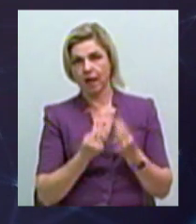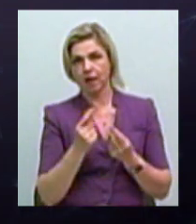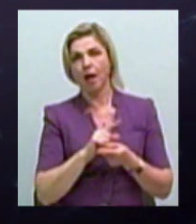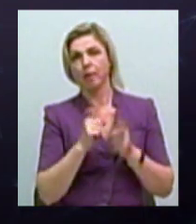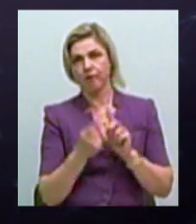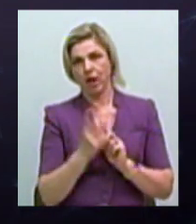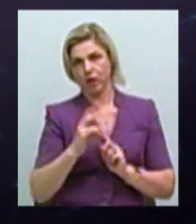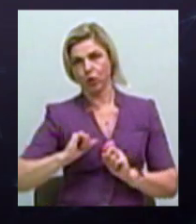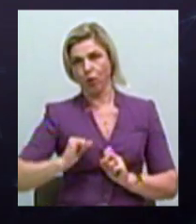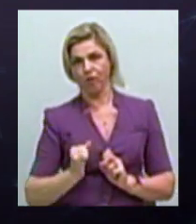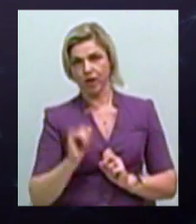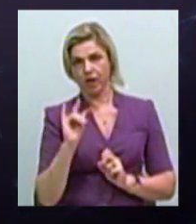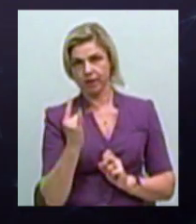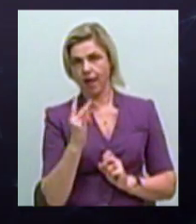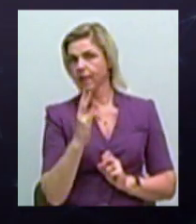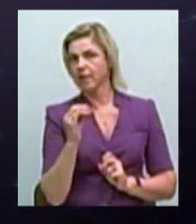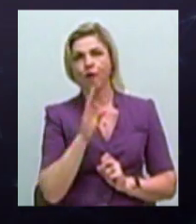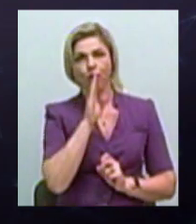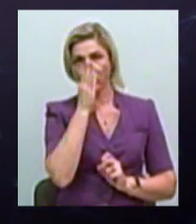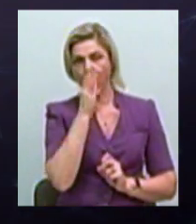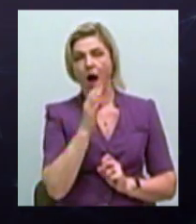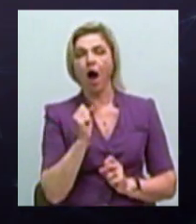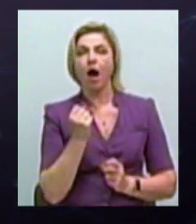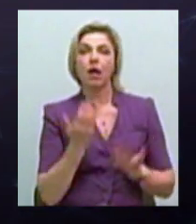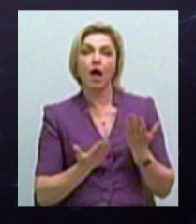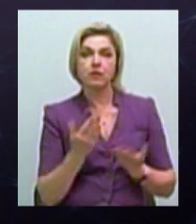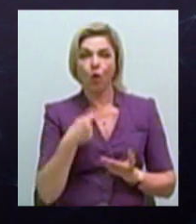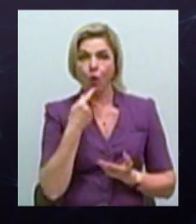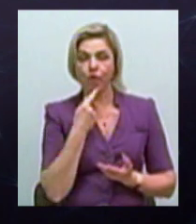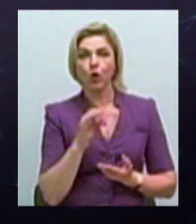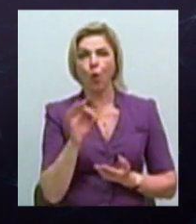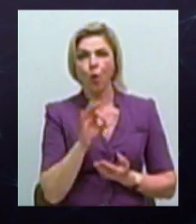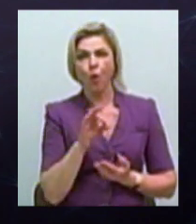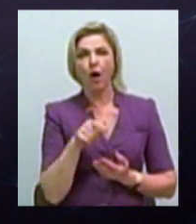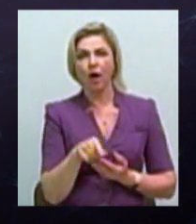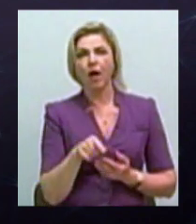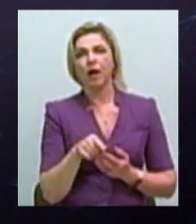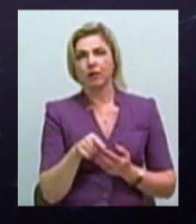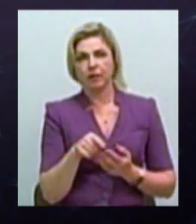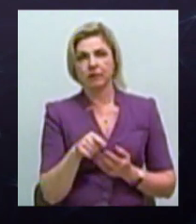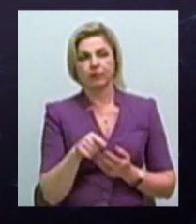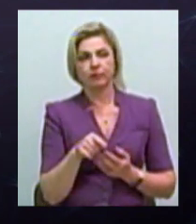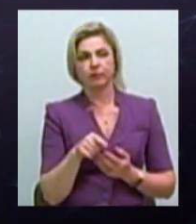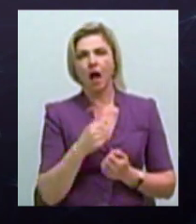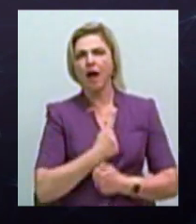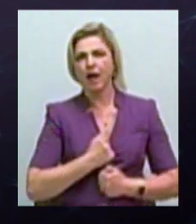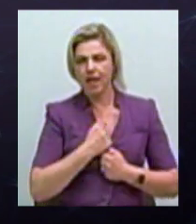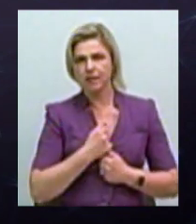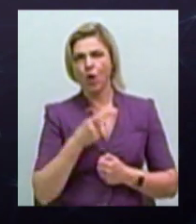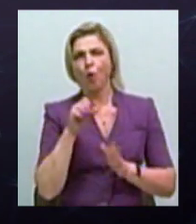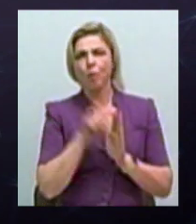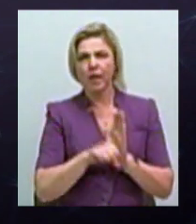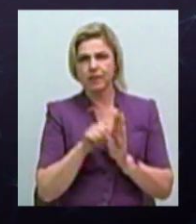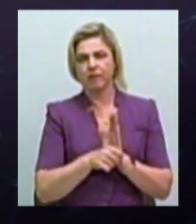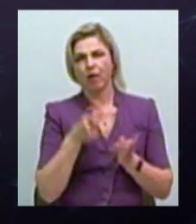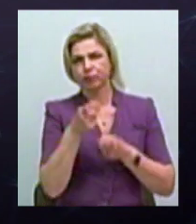на товариша дитини, а не на ворога. А якщо ми говоримо про ось ці деструктивні з елементами агресії, вбивства і